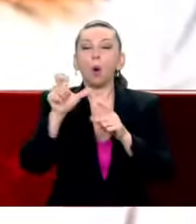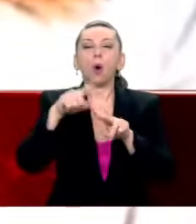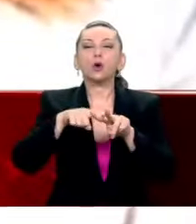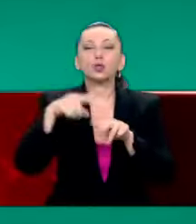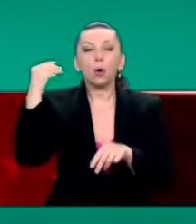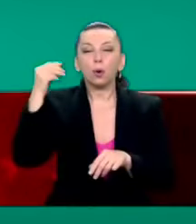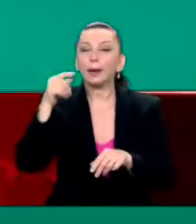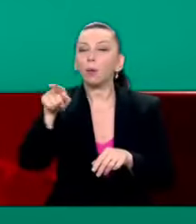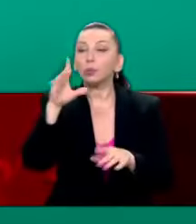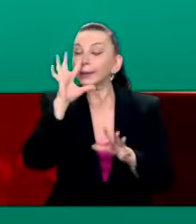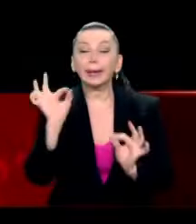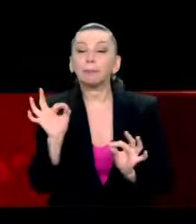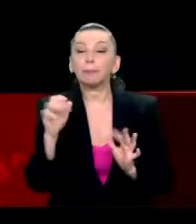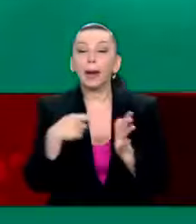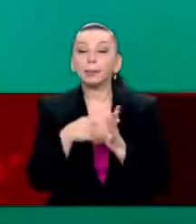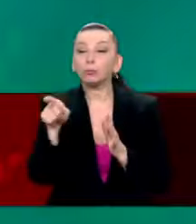soru işareti.